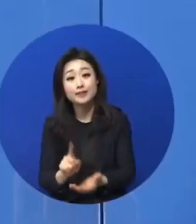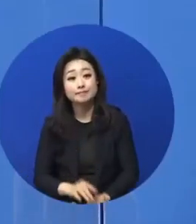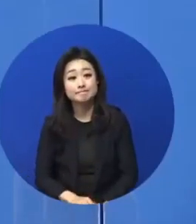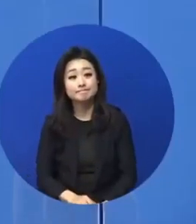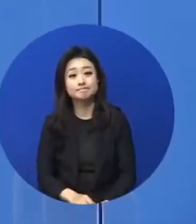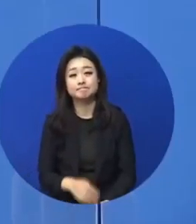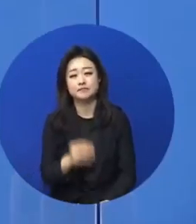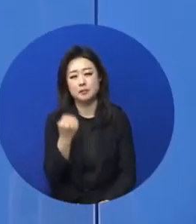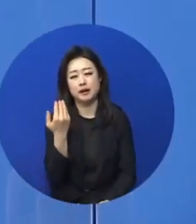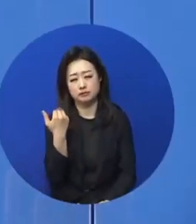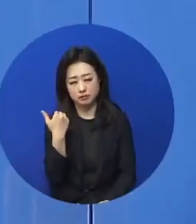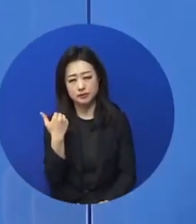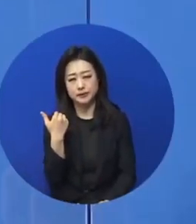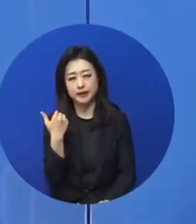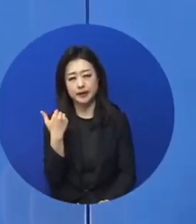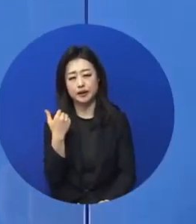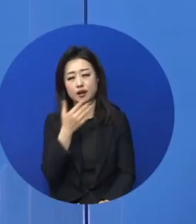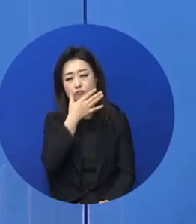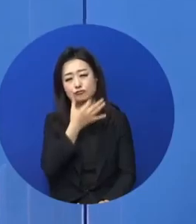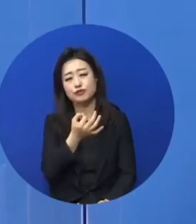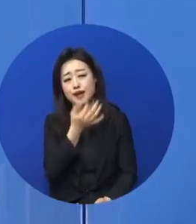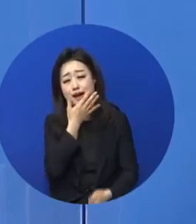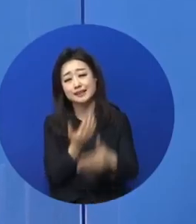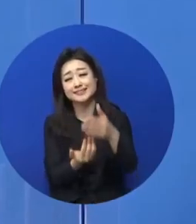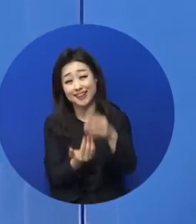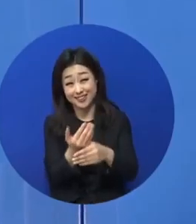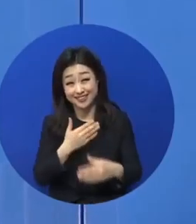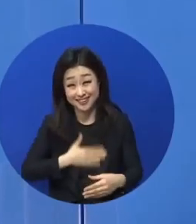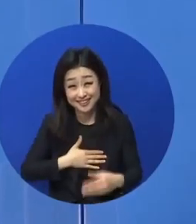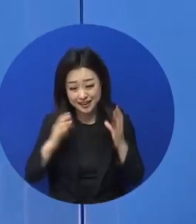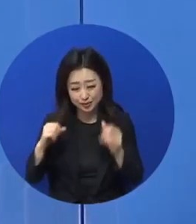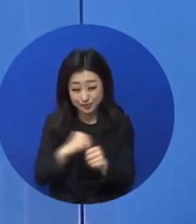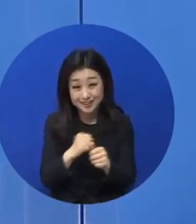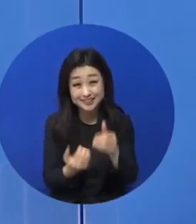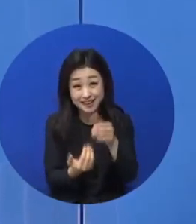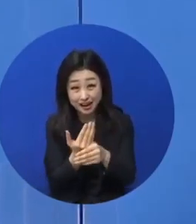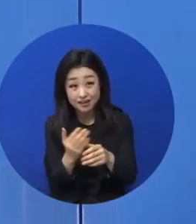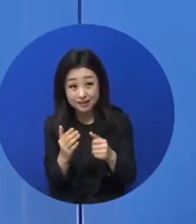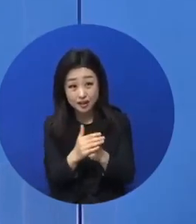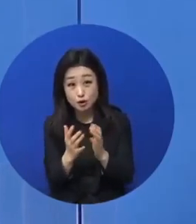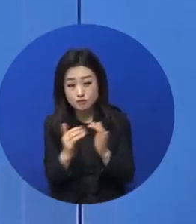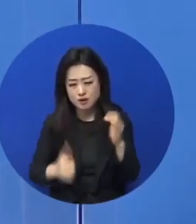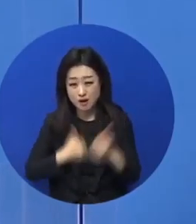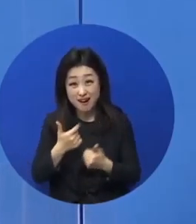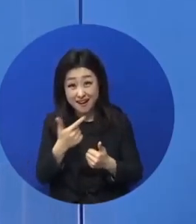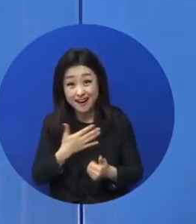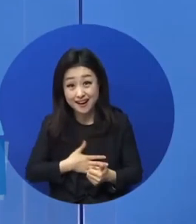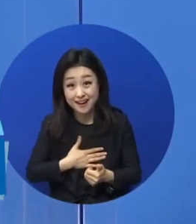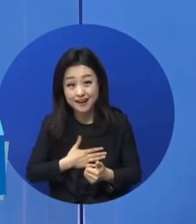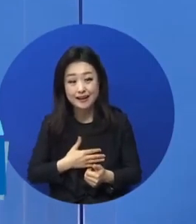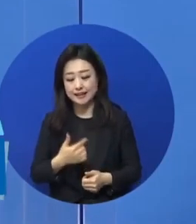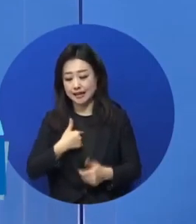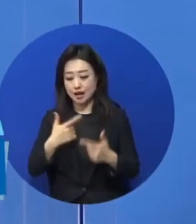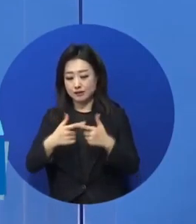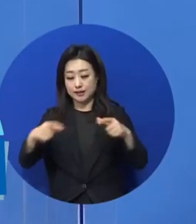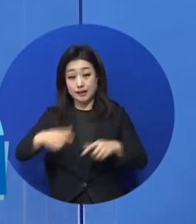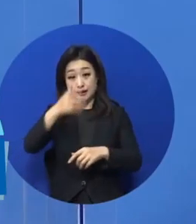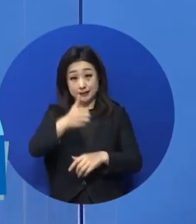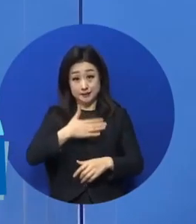아주 불행한 사건도 있었죠. 그래서 국민적인 공분도 많이 일어난 일인데 제가 시장이 되면은